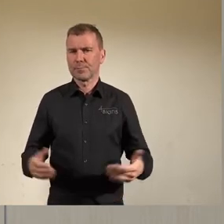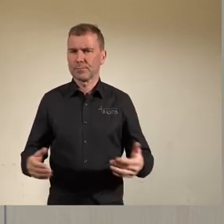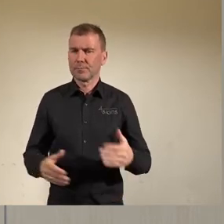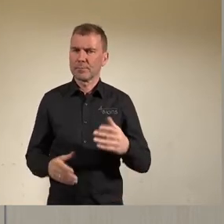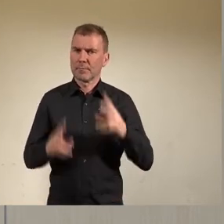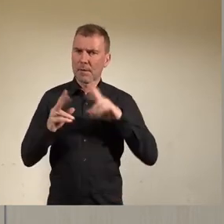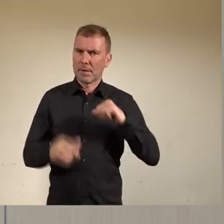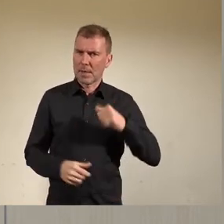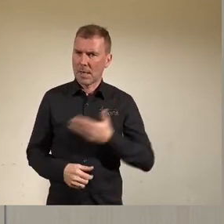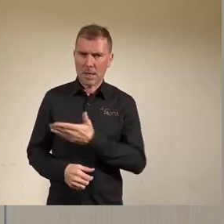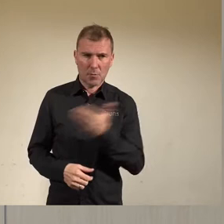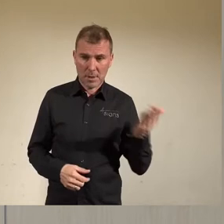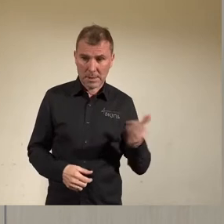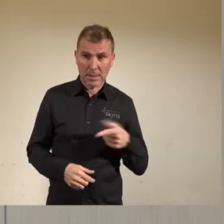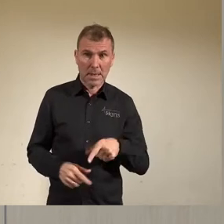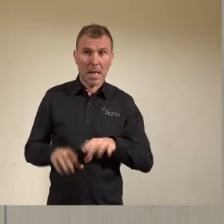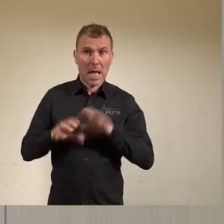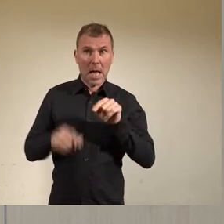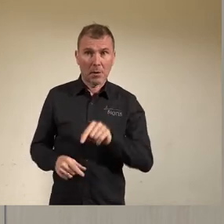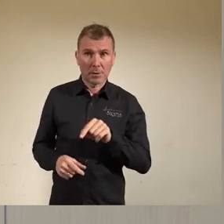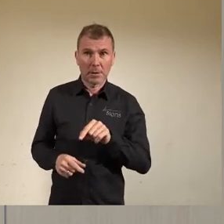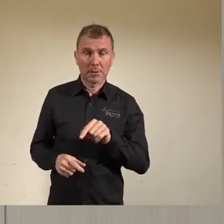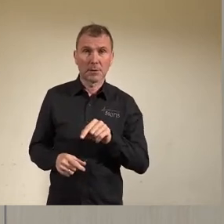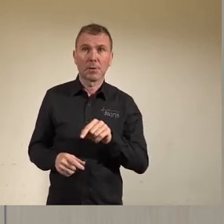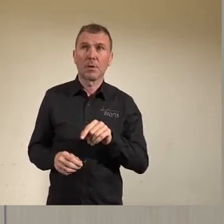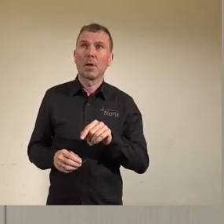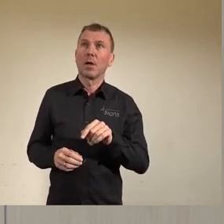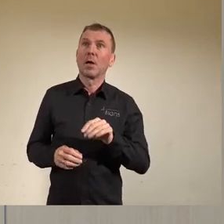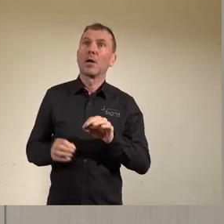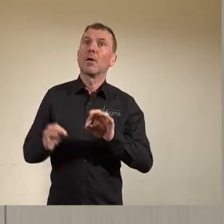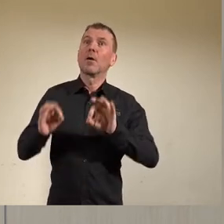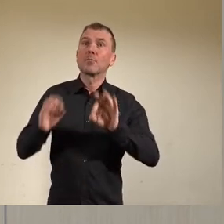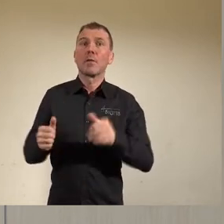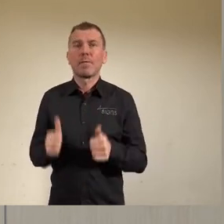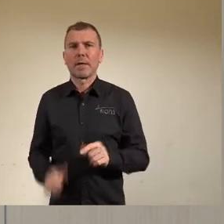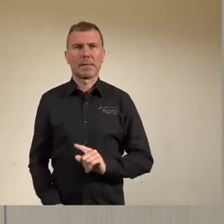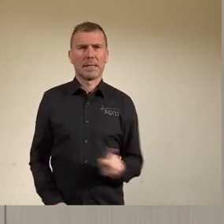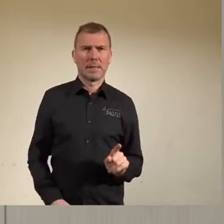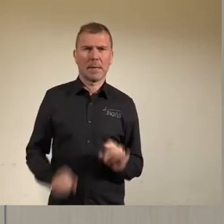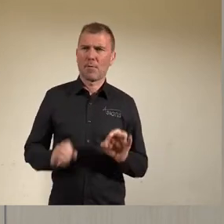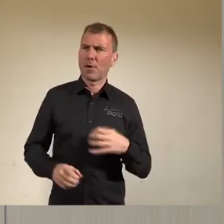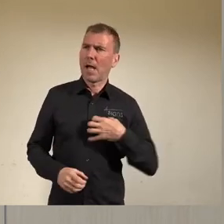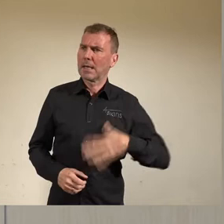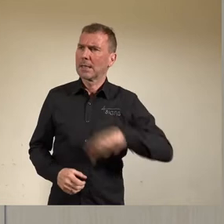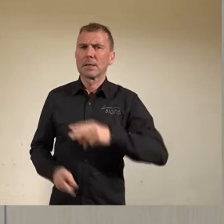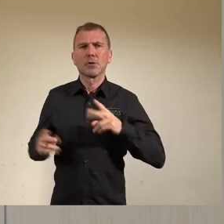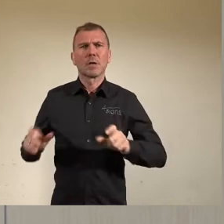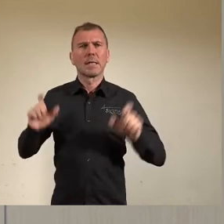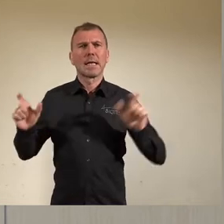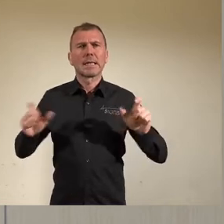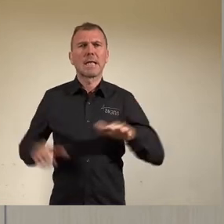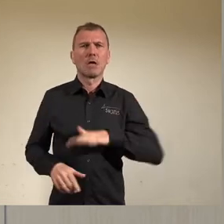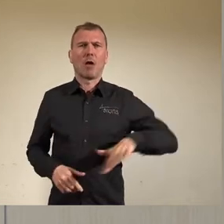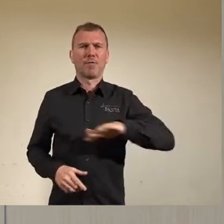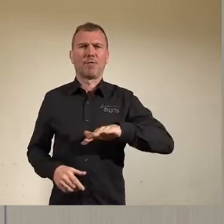Werte Kollegen, dieser Haushalt ist keiner für notorische Erbsenzähler, ist aber für die Dresdner Stadtgesellschaft, ganz im